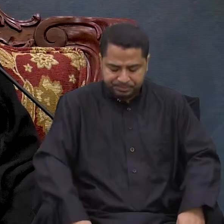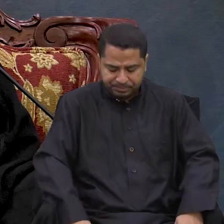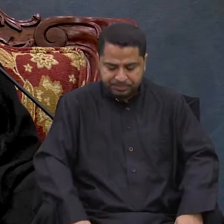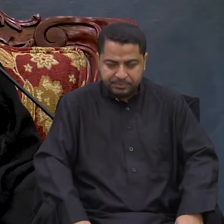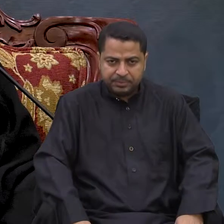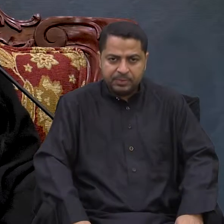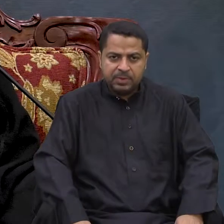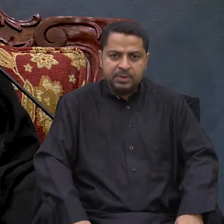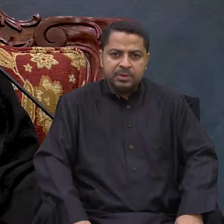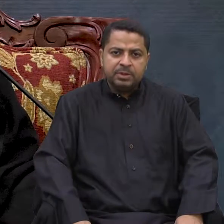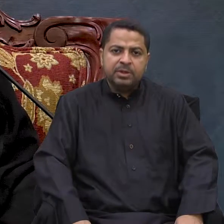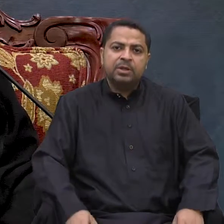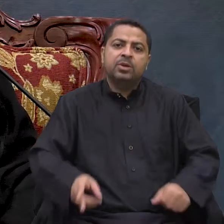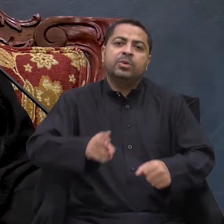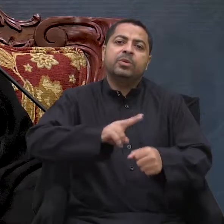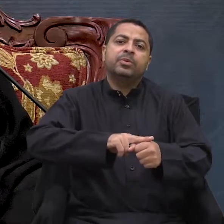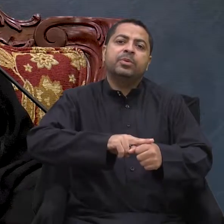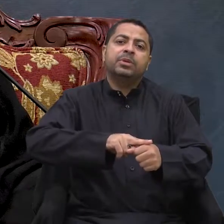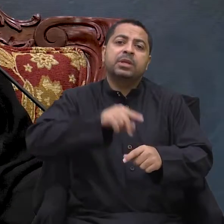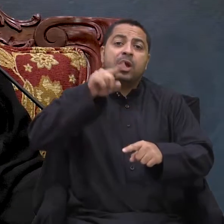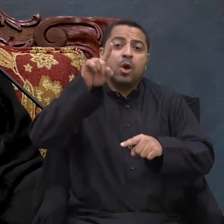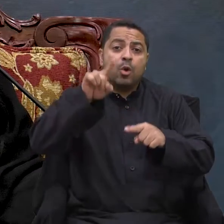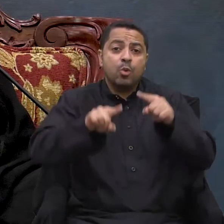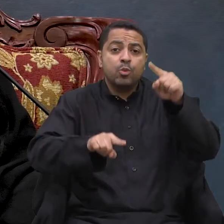في هبوط